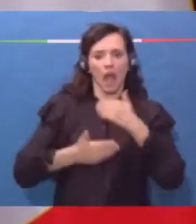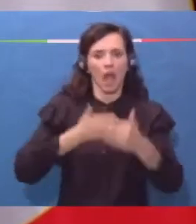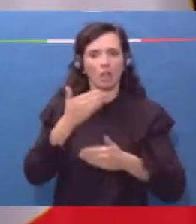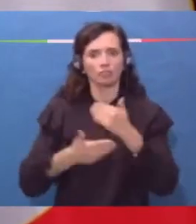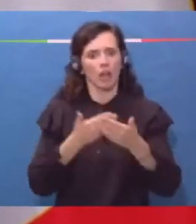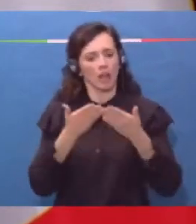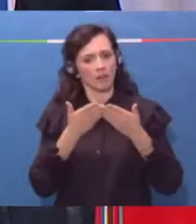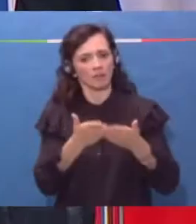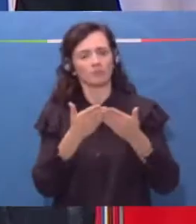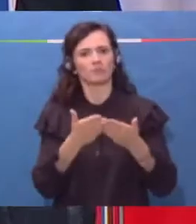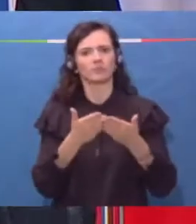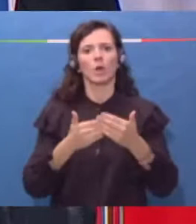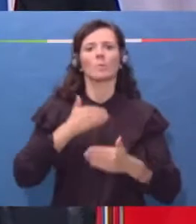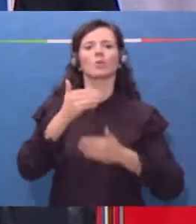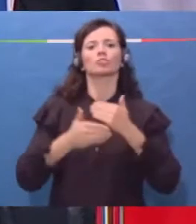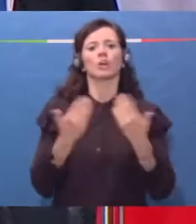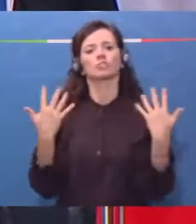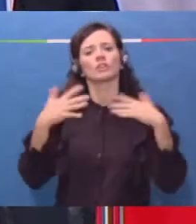di integrazione europea.